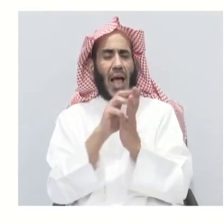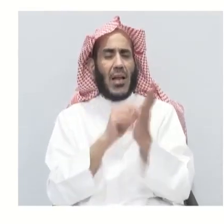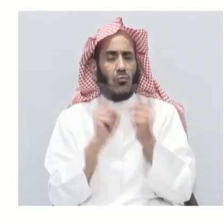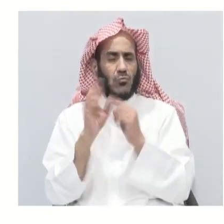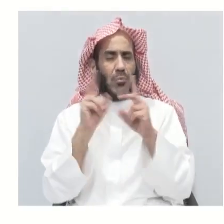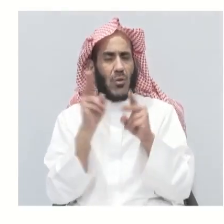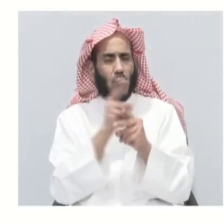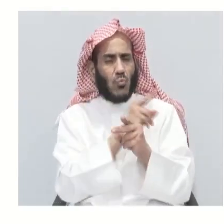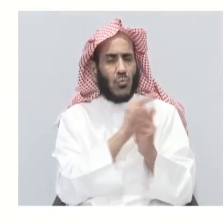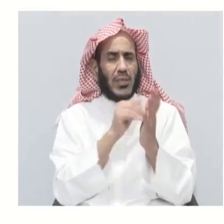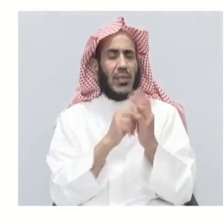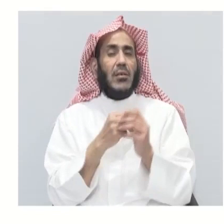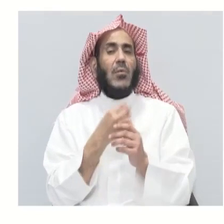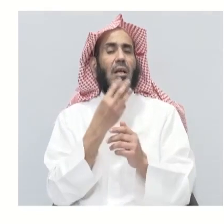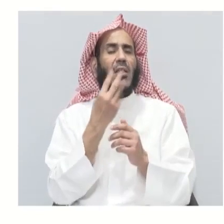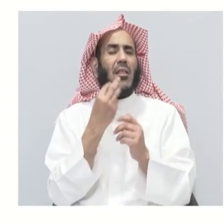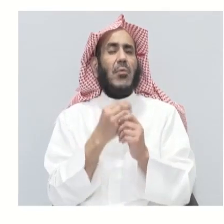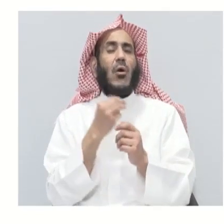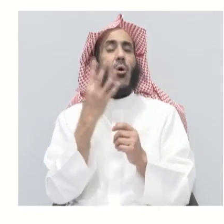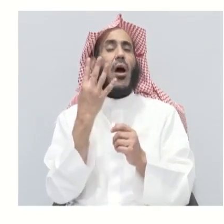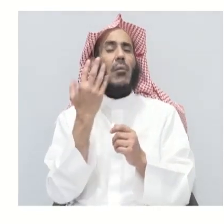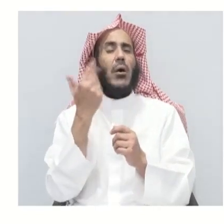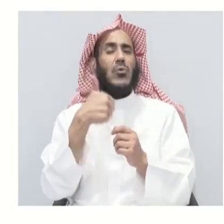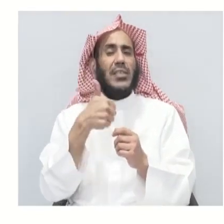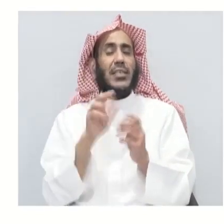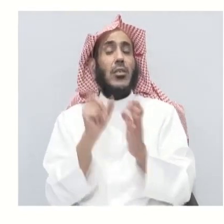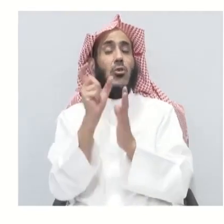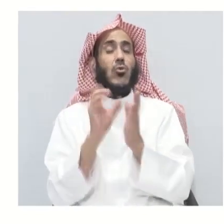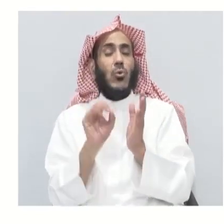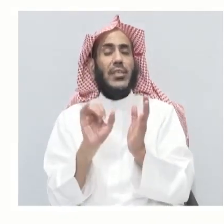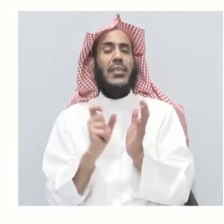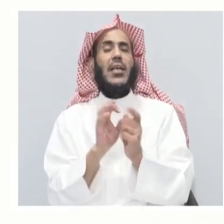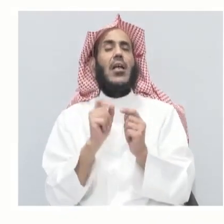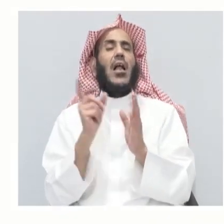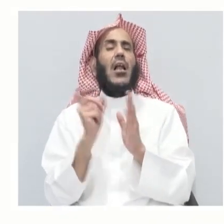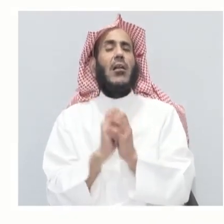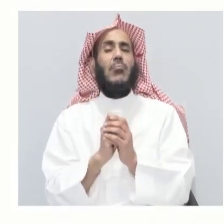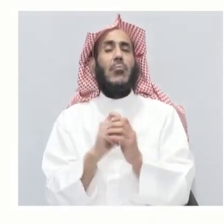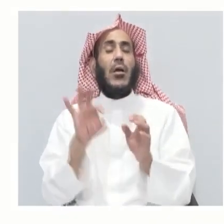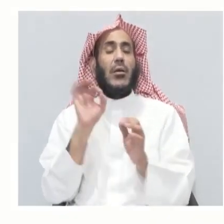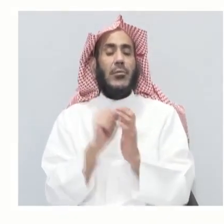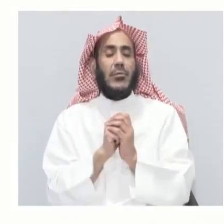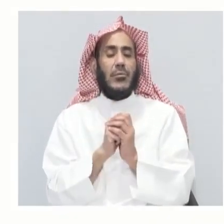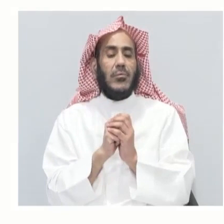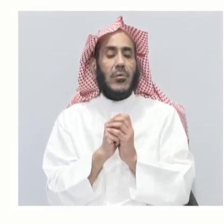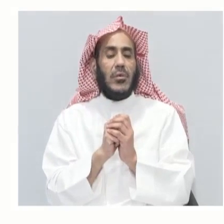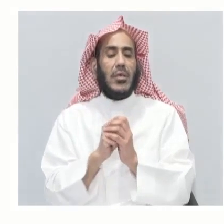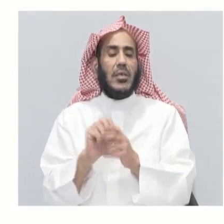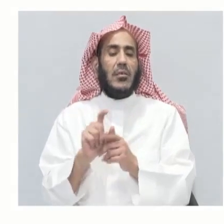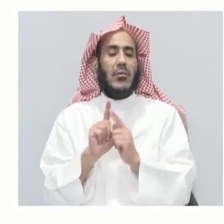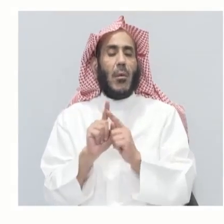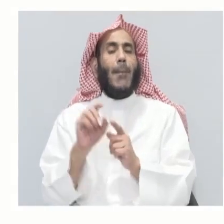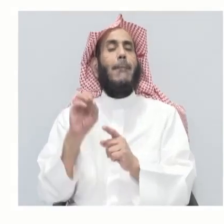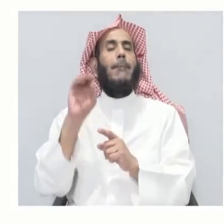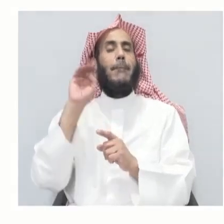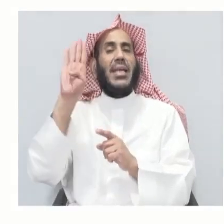اما يخرج لك الناتج 364 نيوتن اذا الخيار لدينا ماذا الخيار لدينا سي